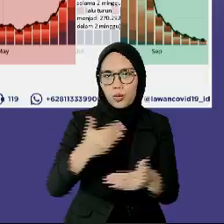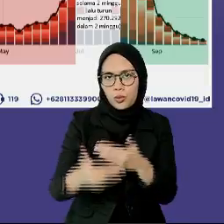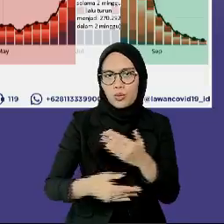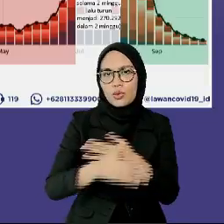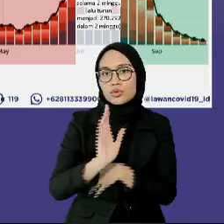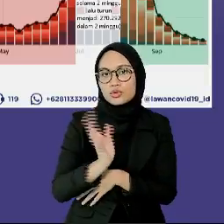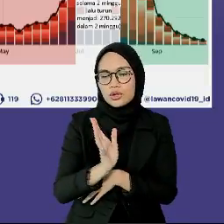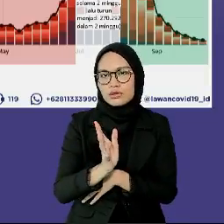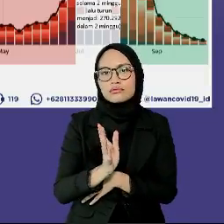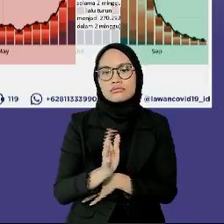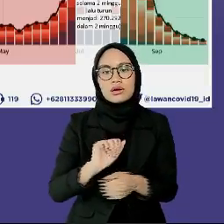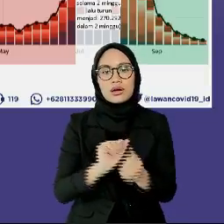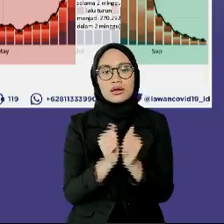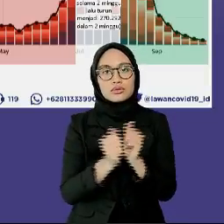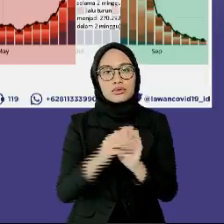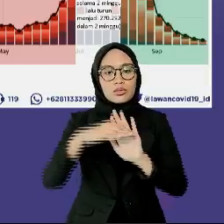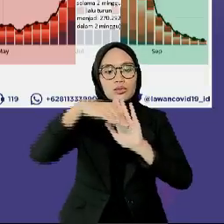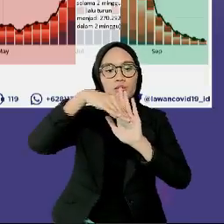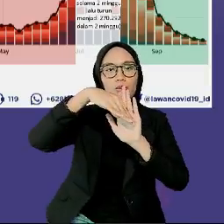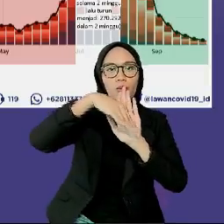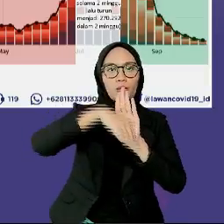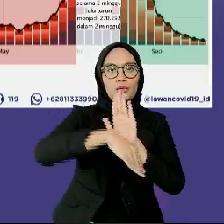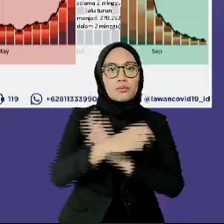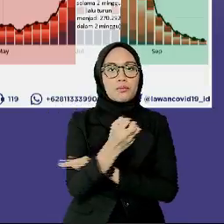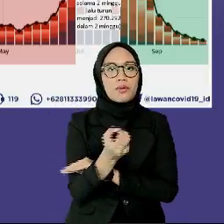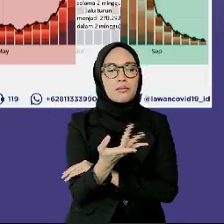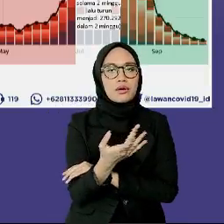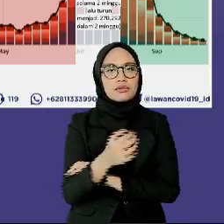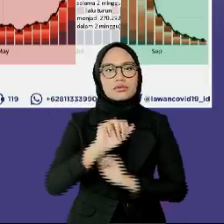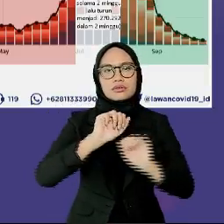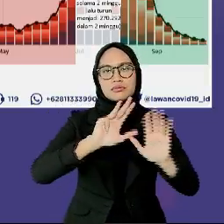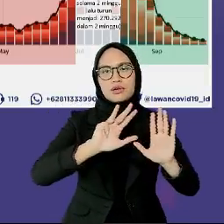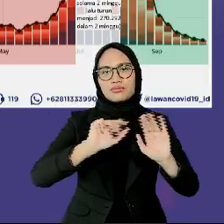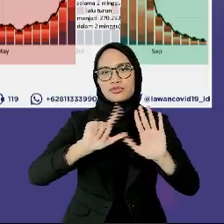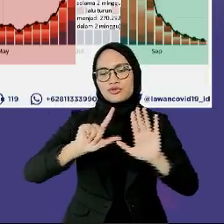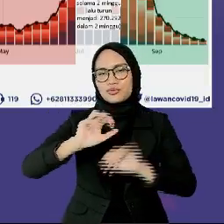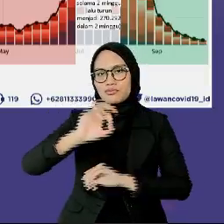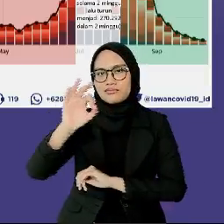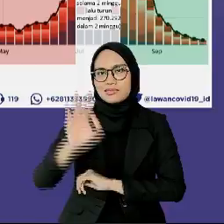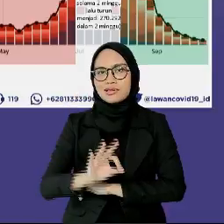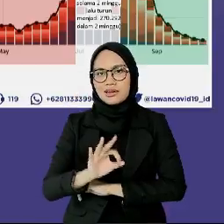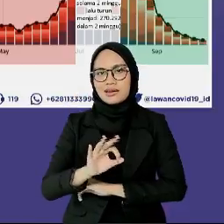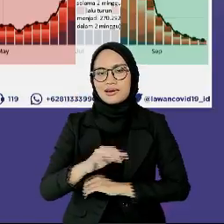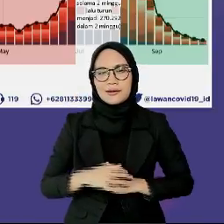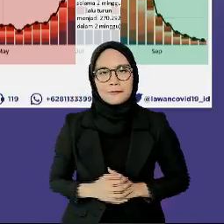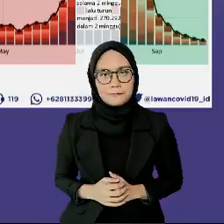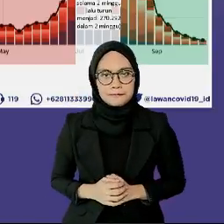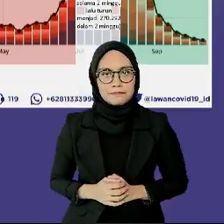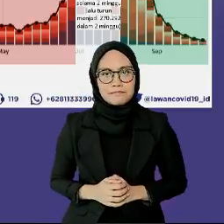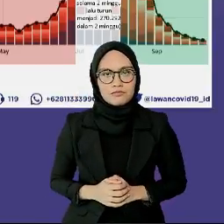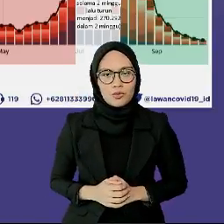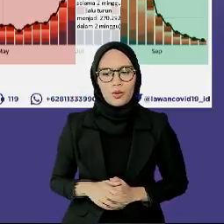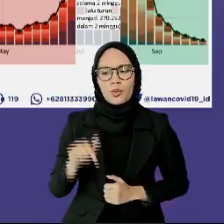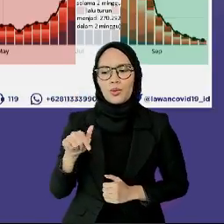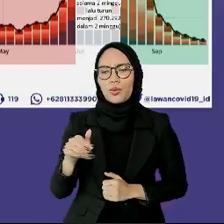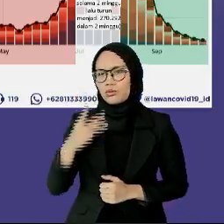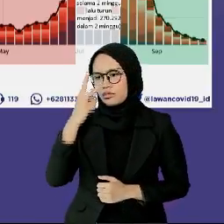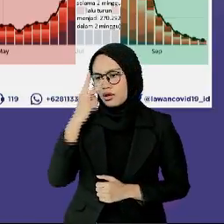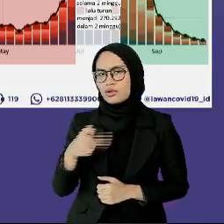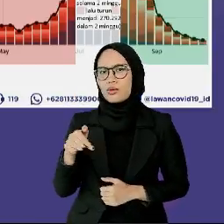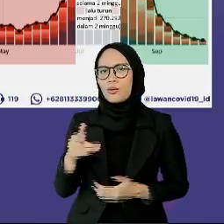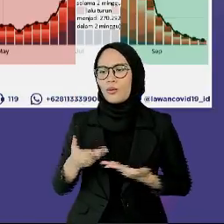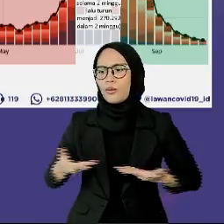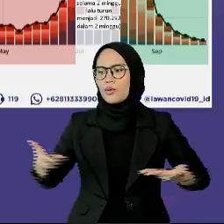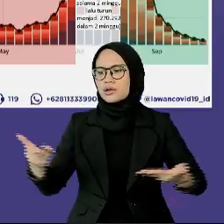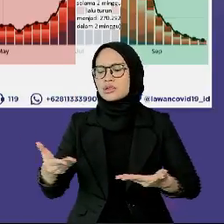sebesar 97% dari puncak kedua. Dari perjalanan kebijakan tersebut, terlihat pula